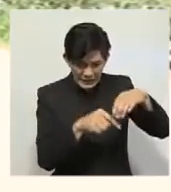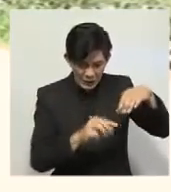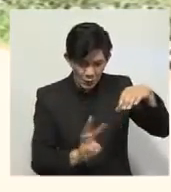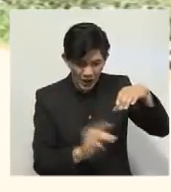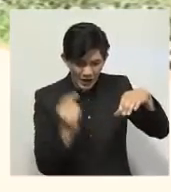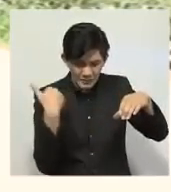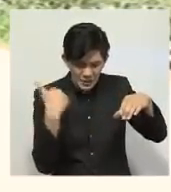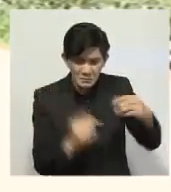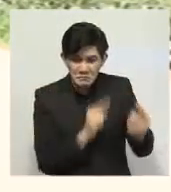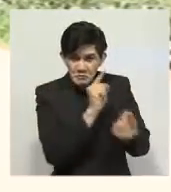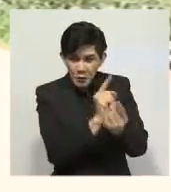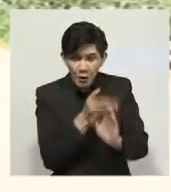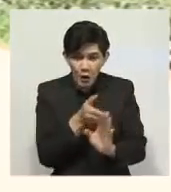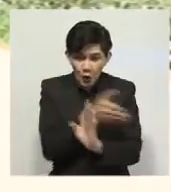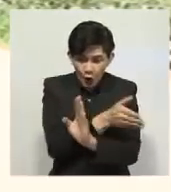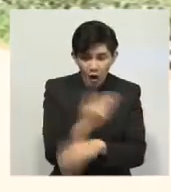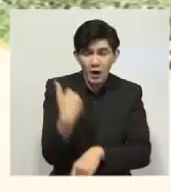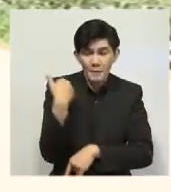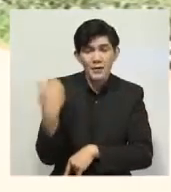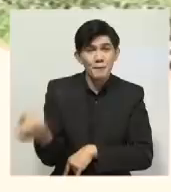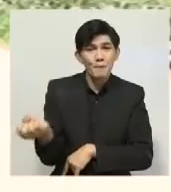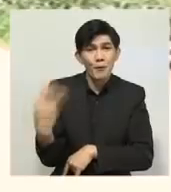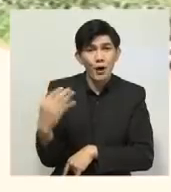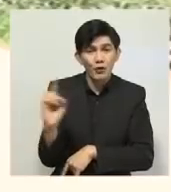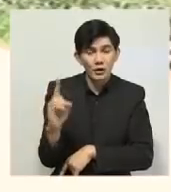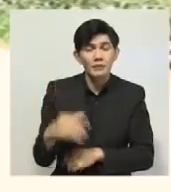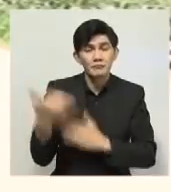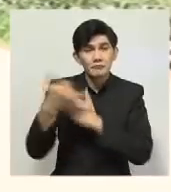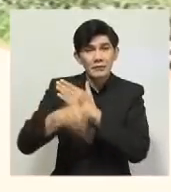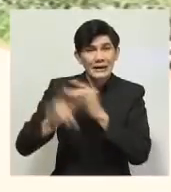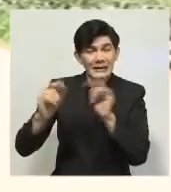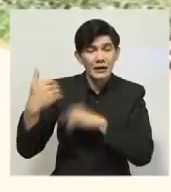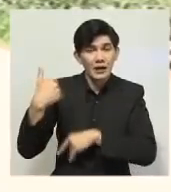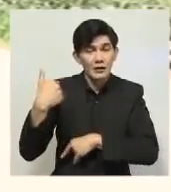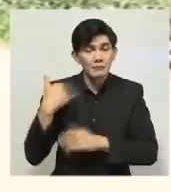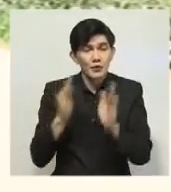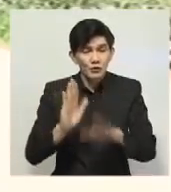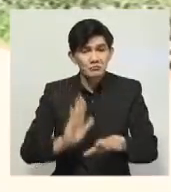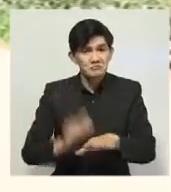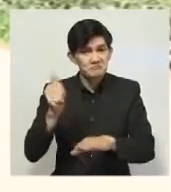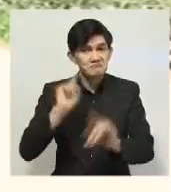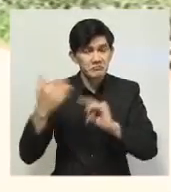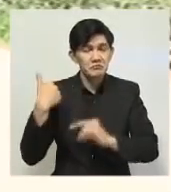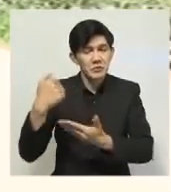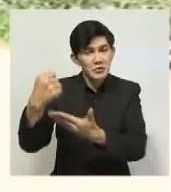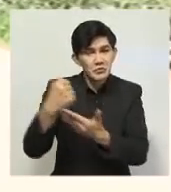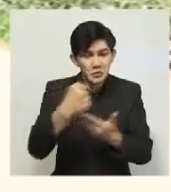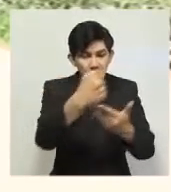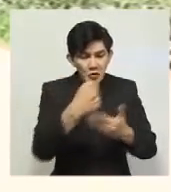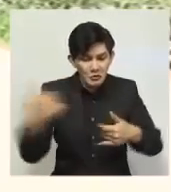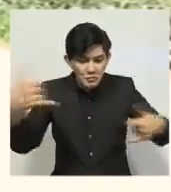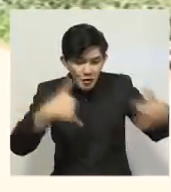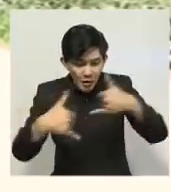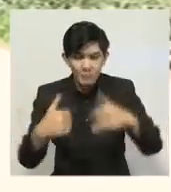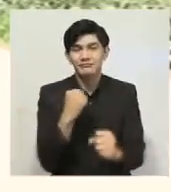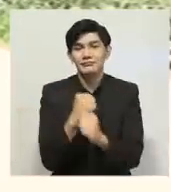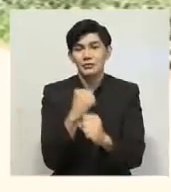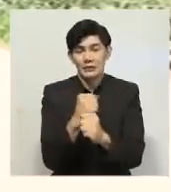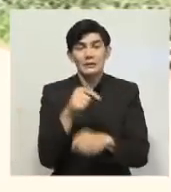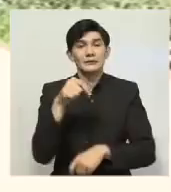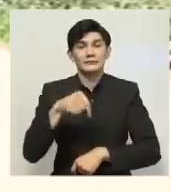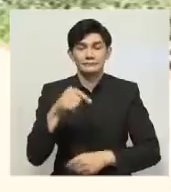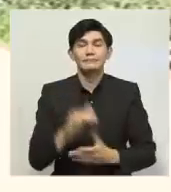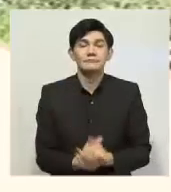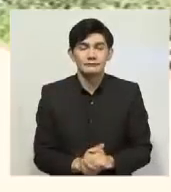ากนี้ยังได้รับการแจ้งมาจากประเทศต่างๆนะครับที่จะส่งผู้เชี่ยวชาญมาสมทบเพื่อร่วมในปฏิบัติการ